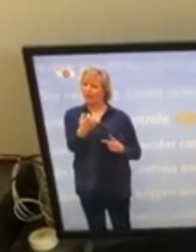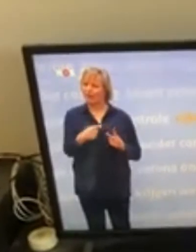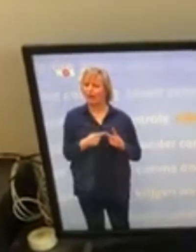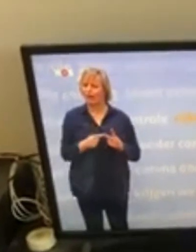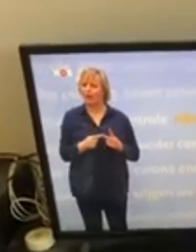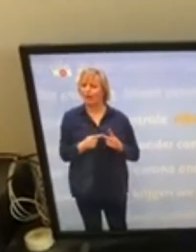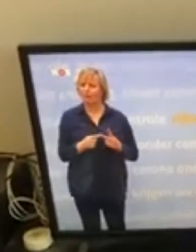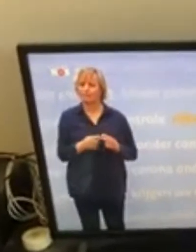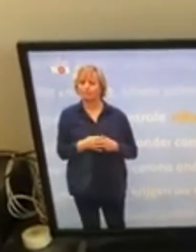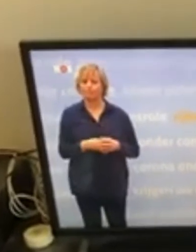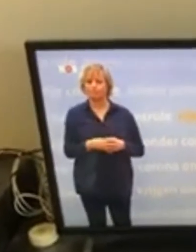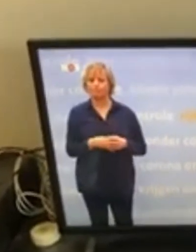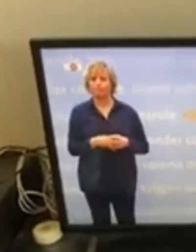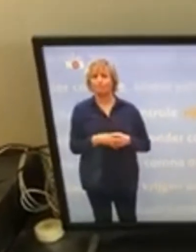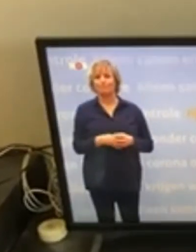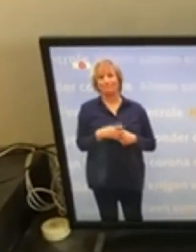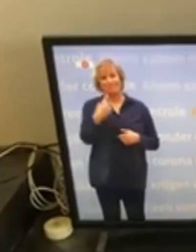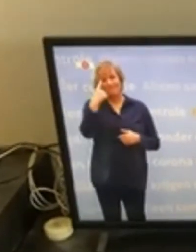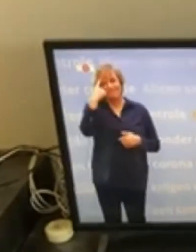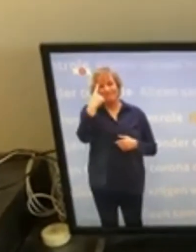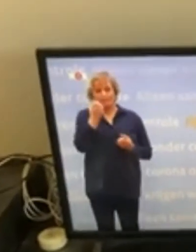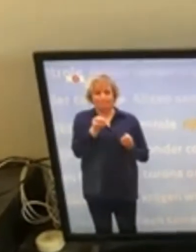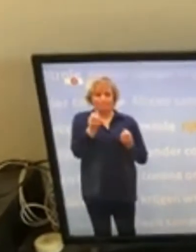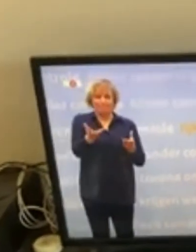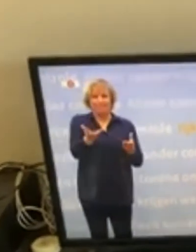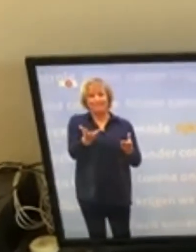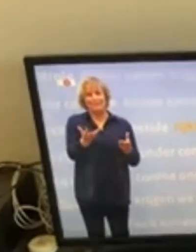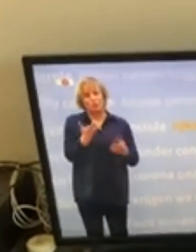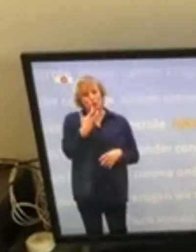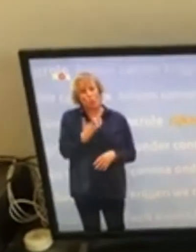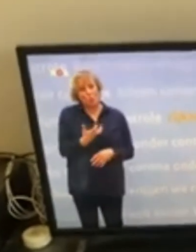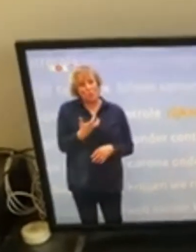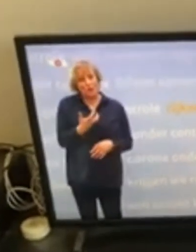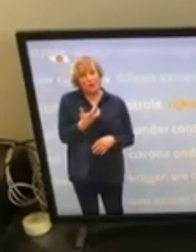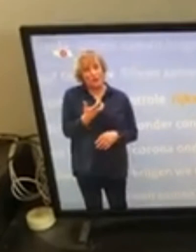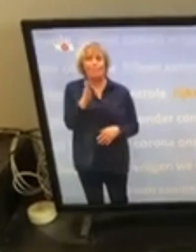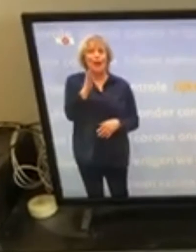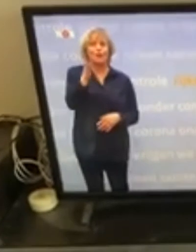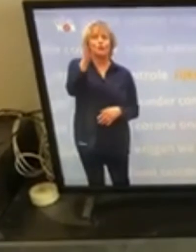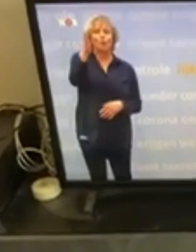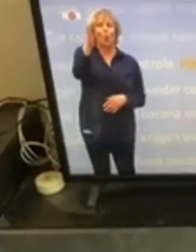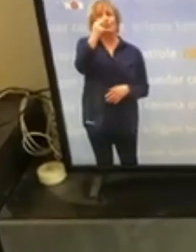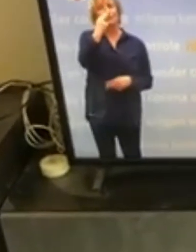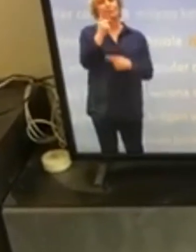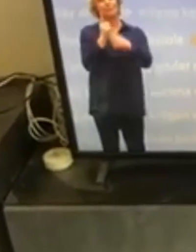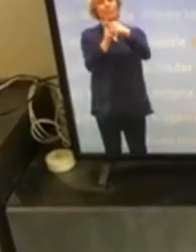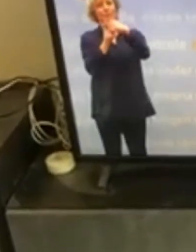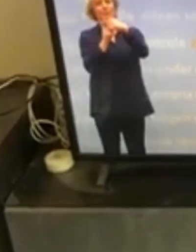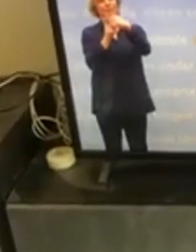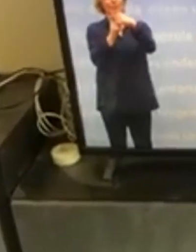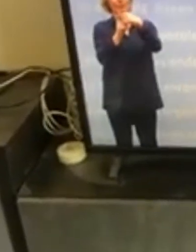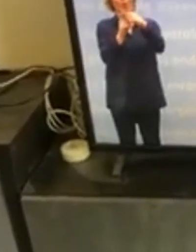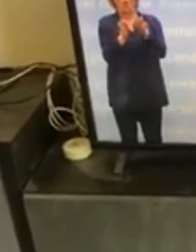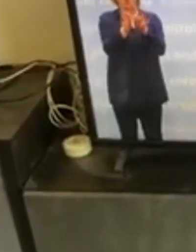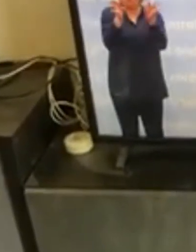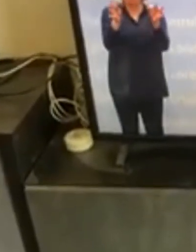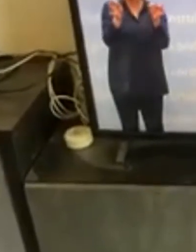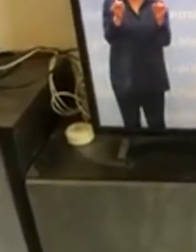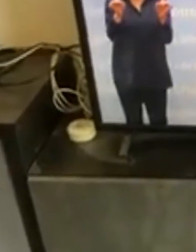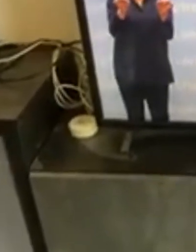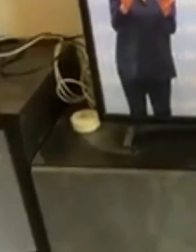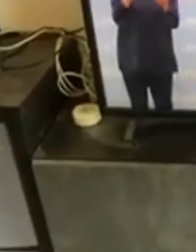weten, ja, deze boodschap is somber. Maar het perspectief is dat niet. Want de weg uit deze crisis is